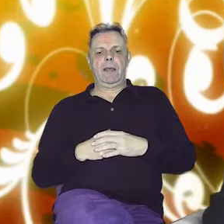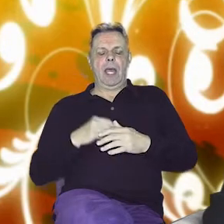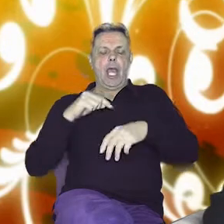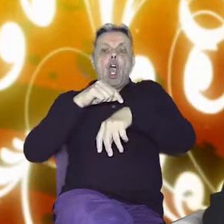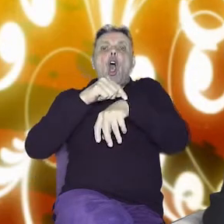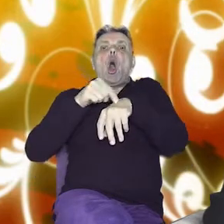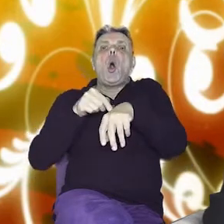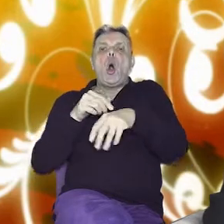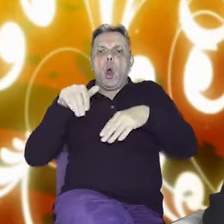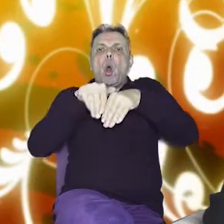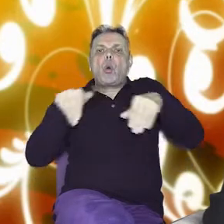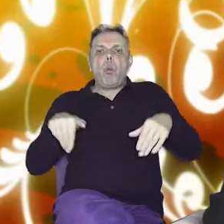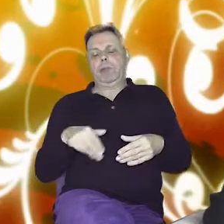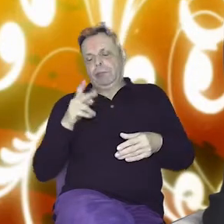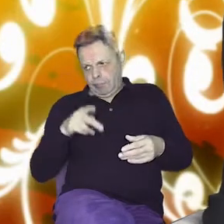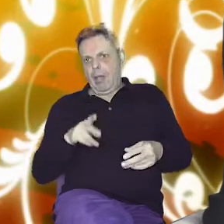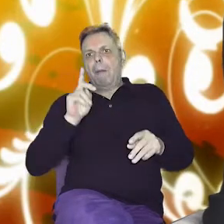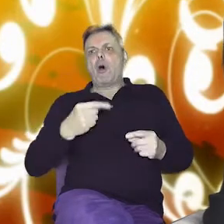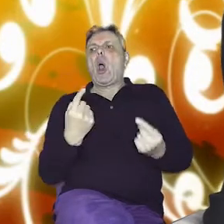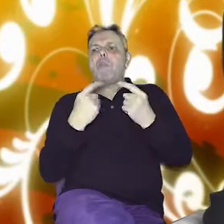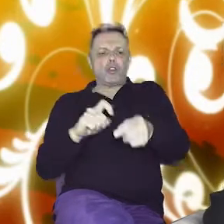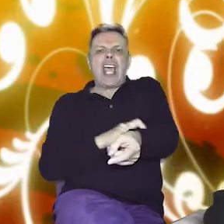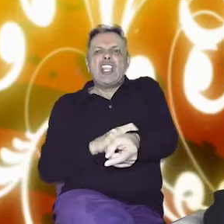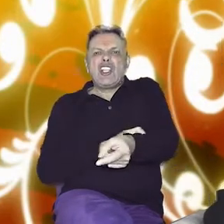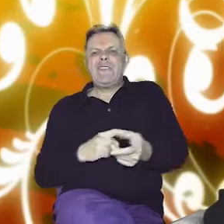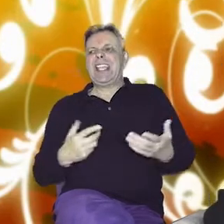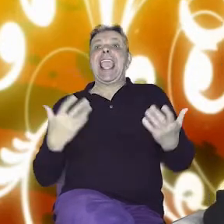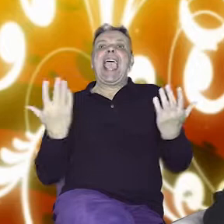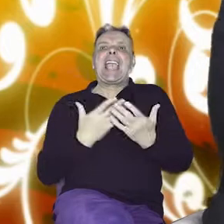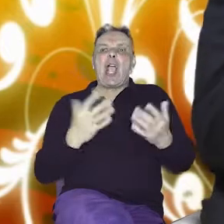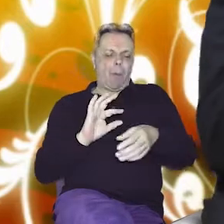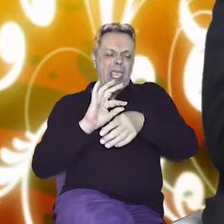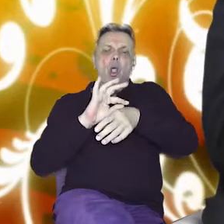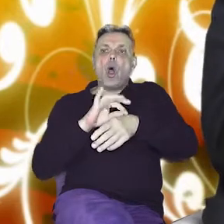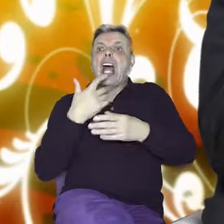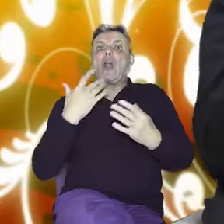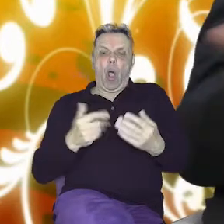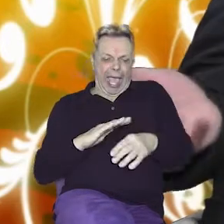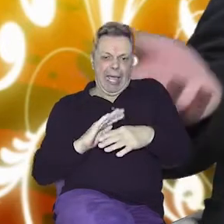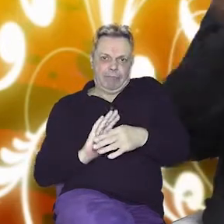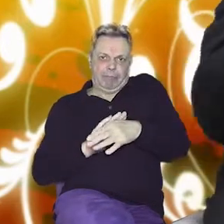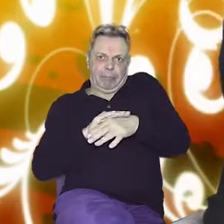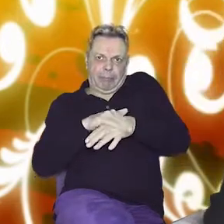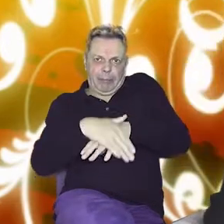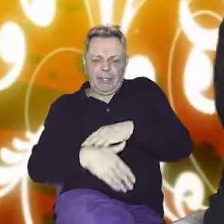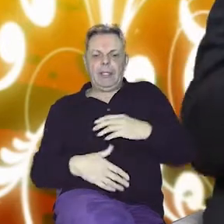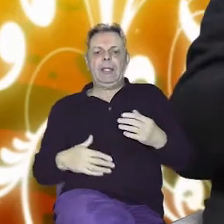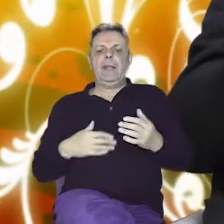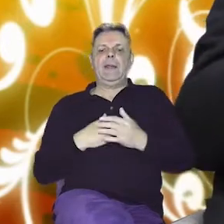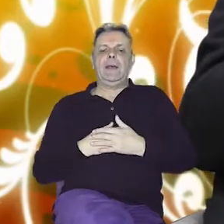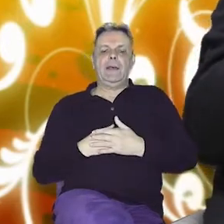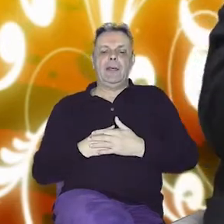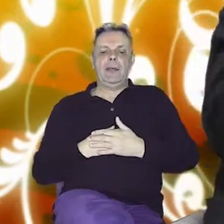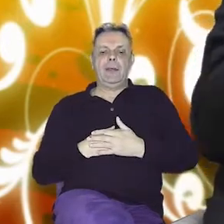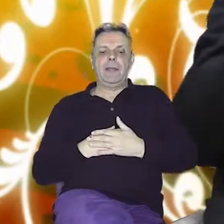određeni svoj ovoga pH vrijednost u toj rani. Jel? Ti rubovi rane moraju biti čisti da bi mogla uopće nastati,